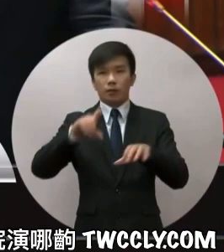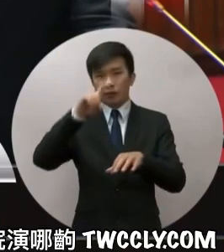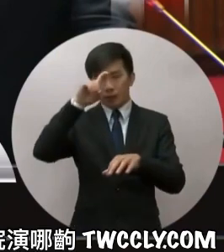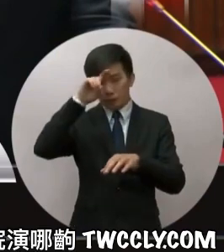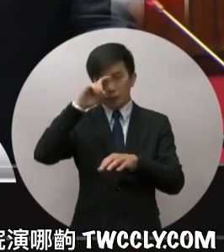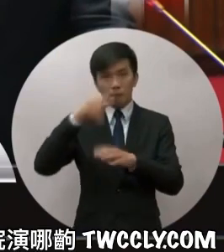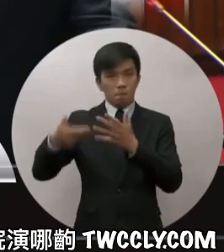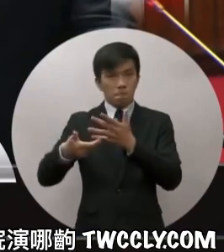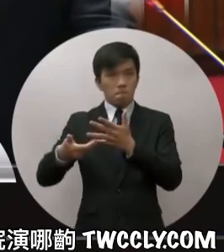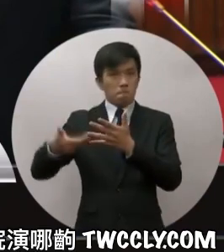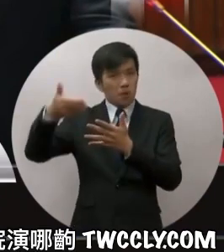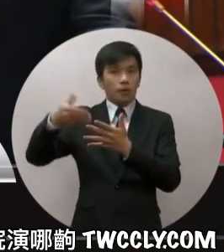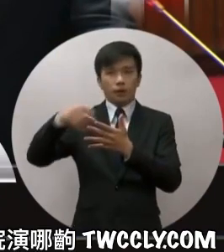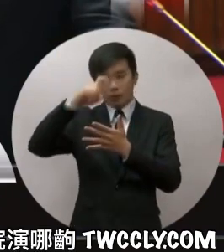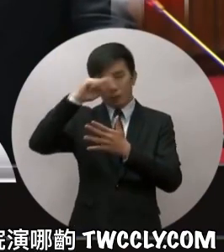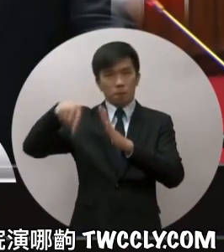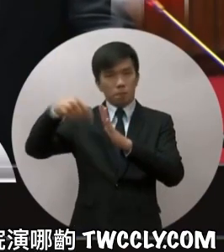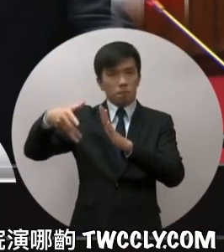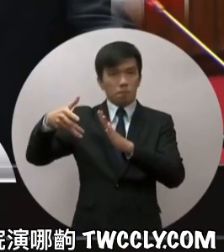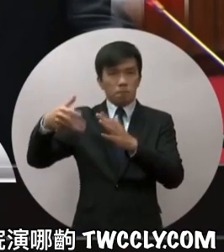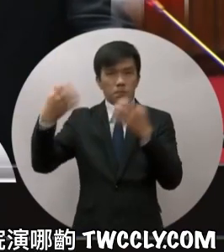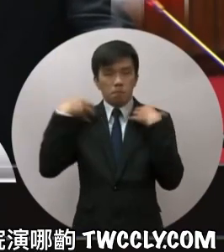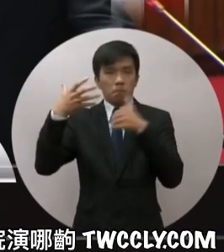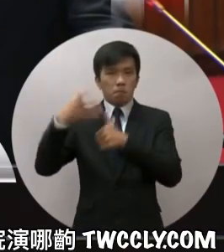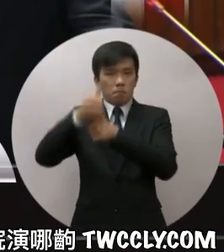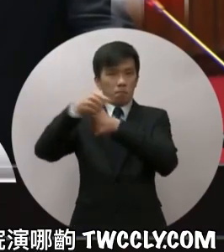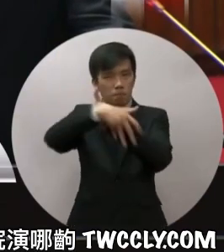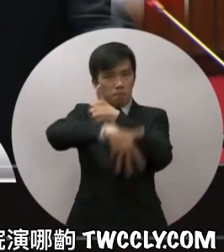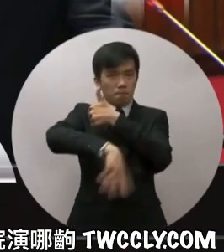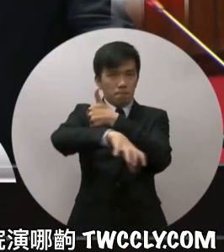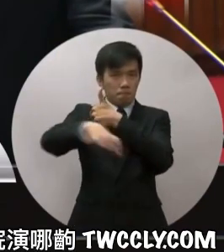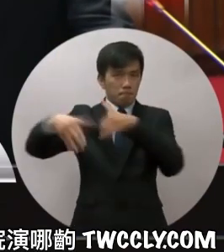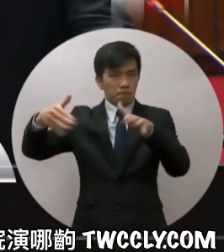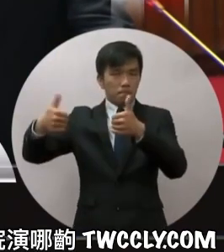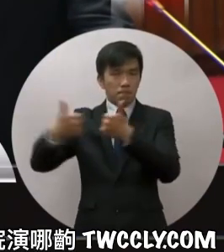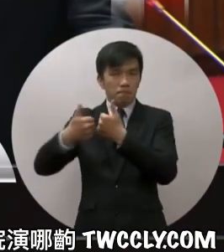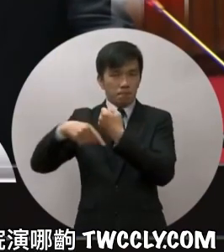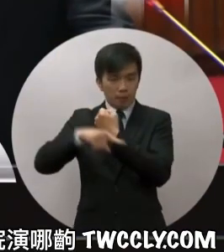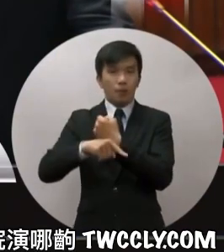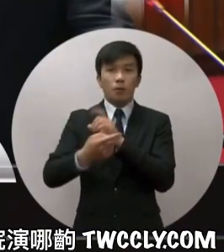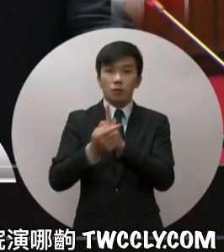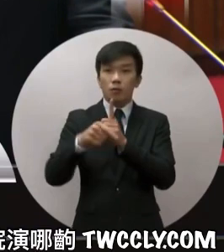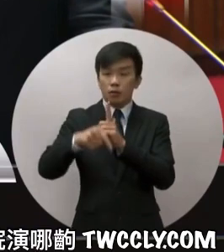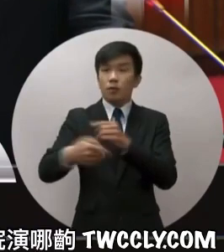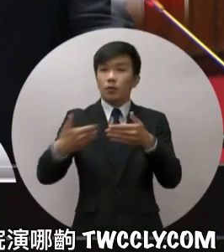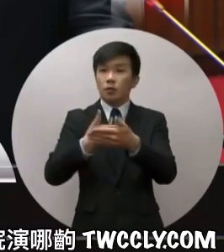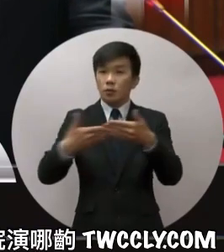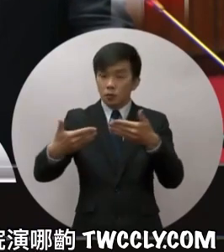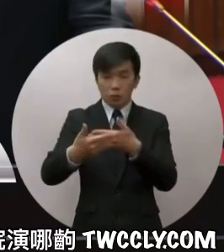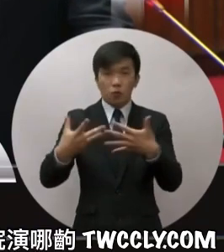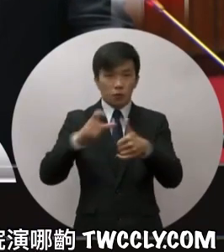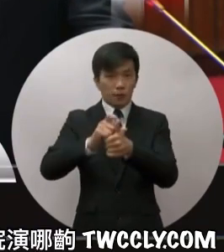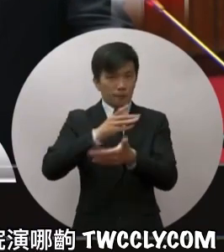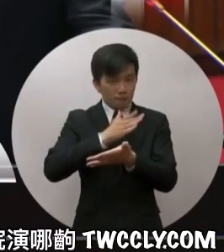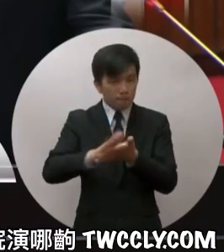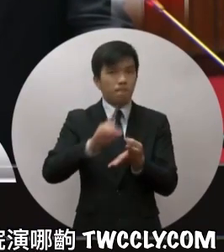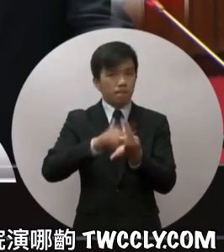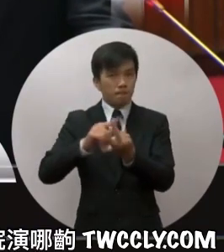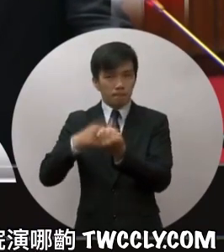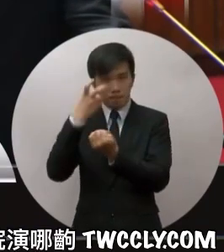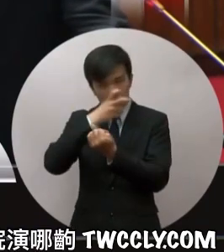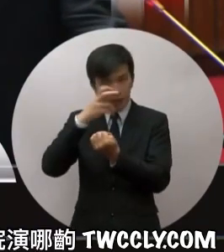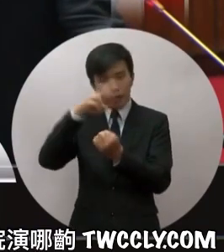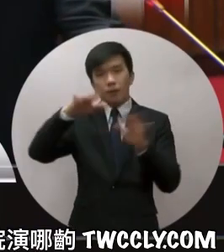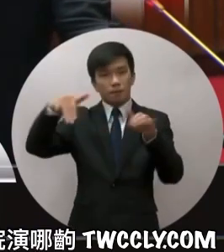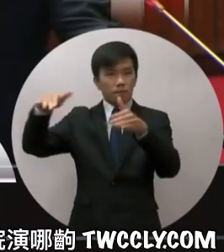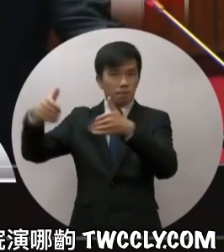我們是不是要透過院的等級來整合這個跨部會針對這些交通道安的問題來做一個通盤的檢討甚至